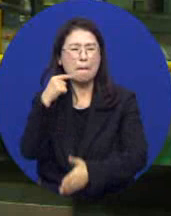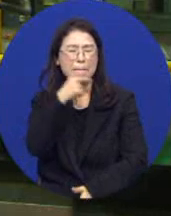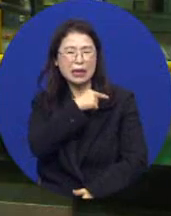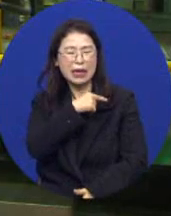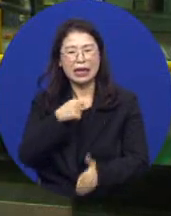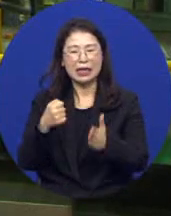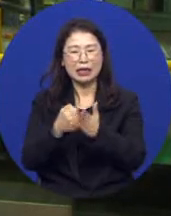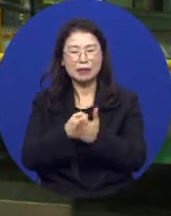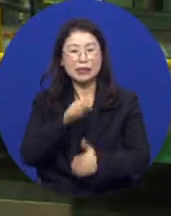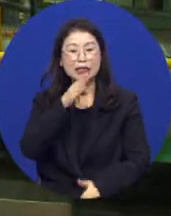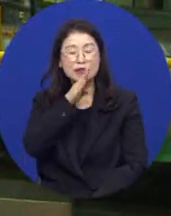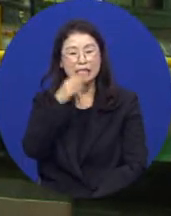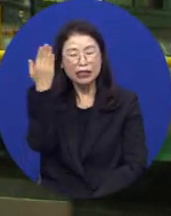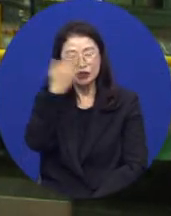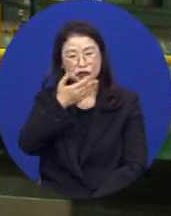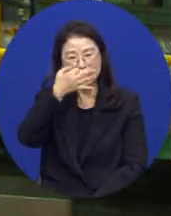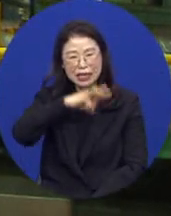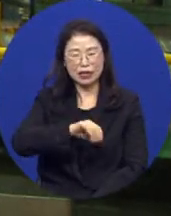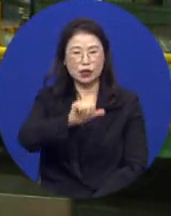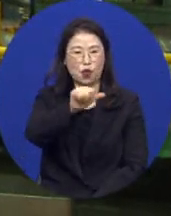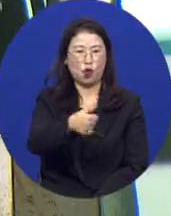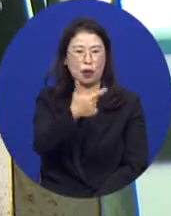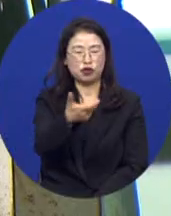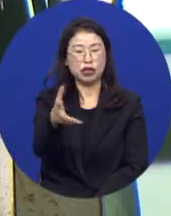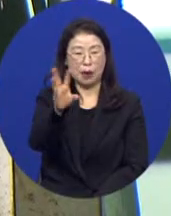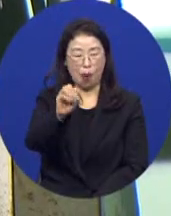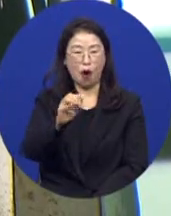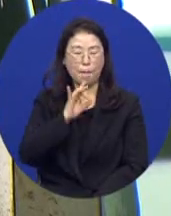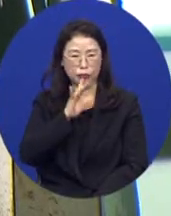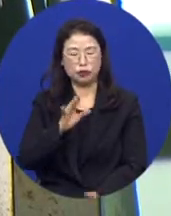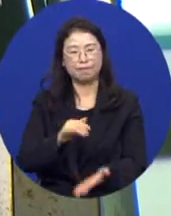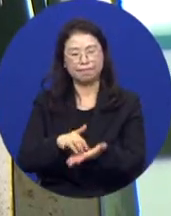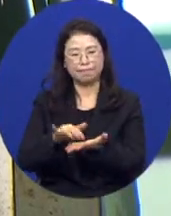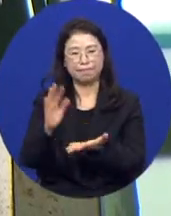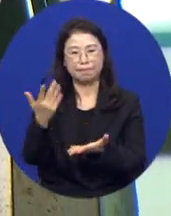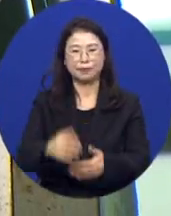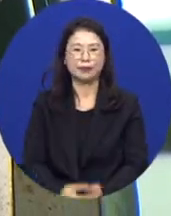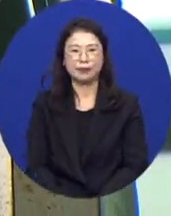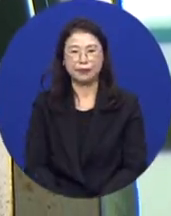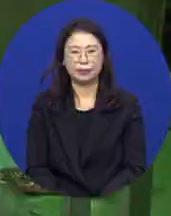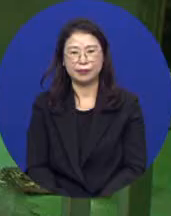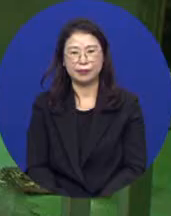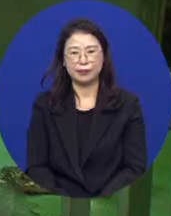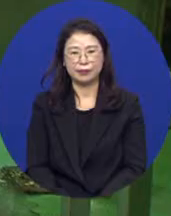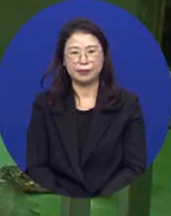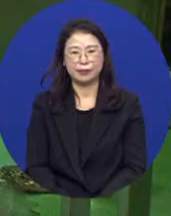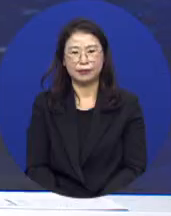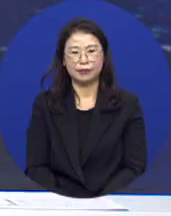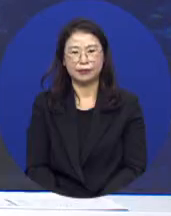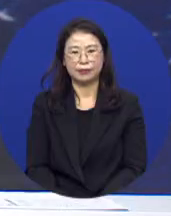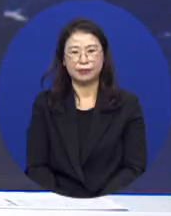기록해 순이익은 560여억 원으로 집계됐습니다.